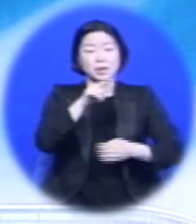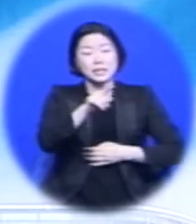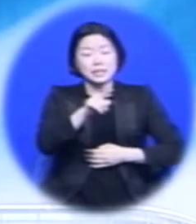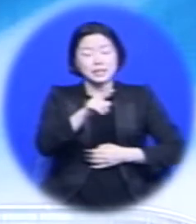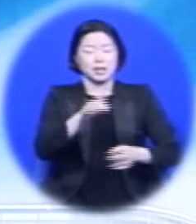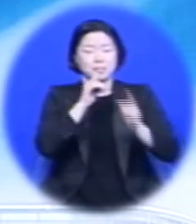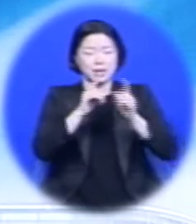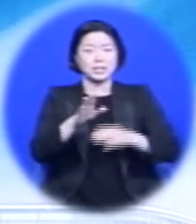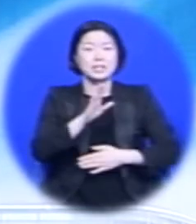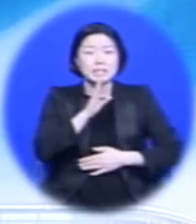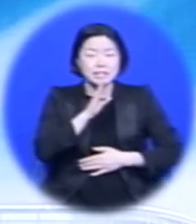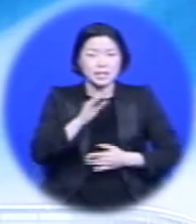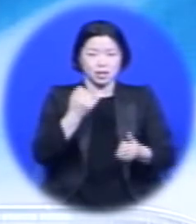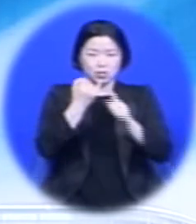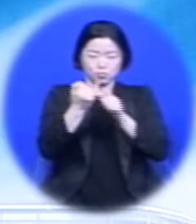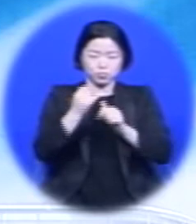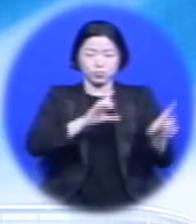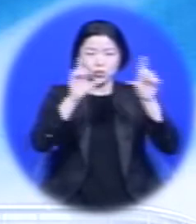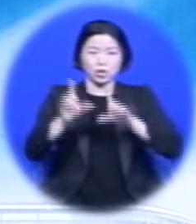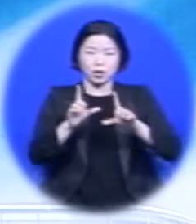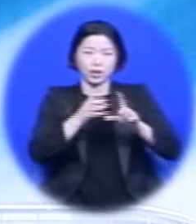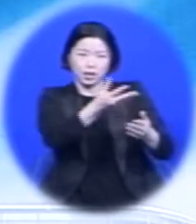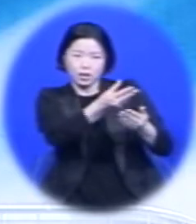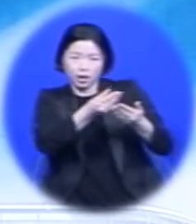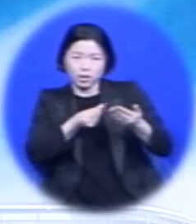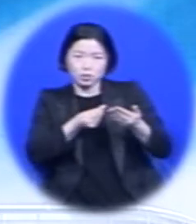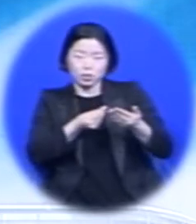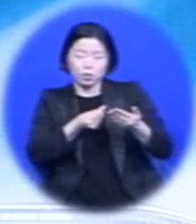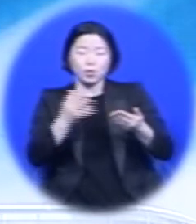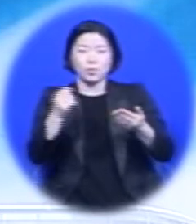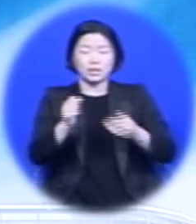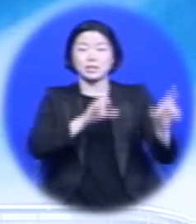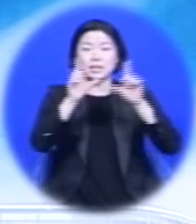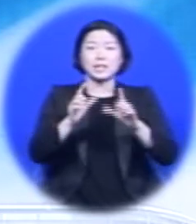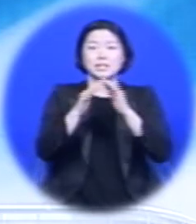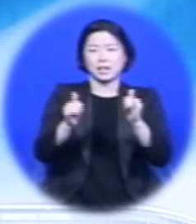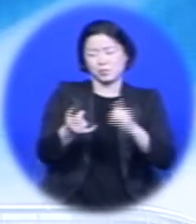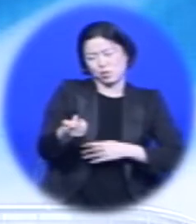말씀을 실제로 당신들의 부부 생활에 적용해야 되겠다고 사는 분이 적기 때문인 거죠.